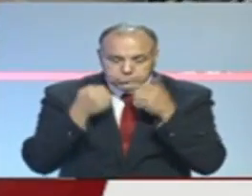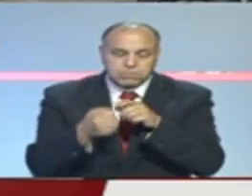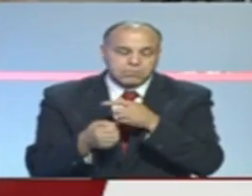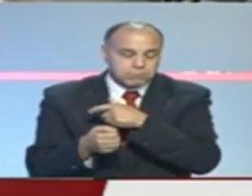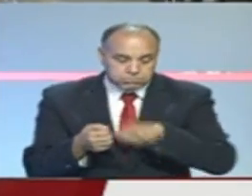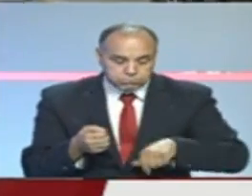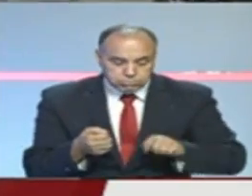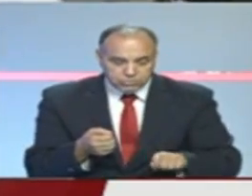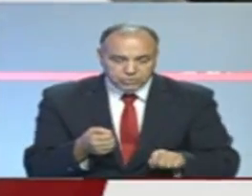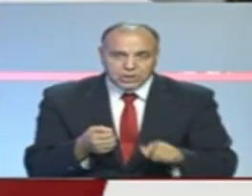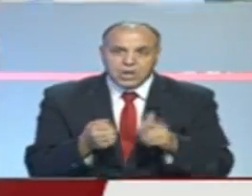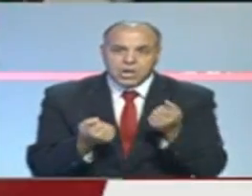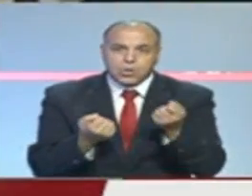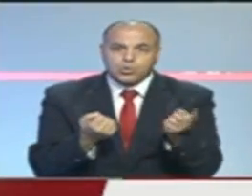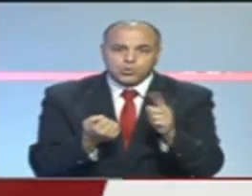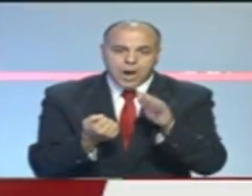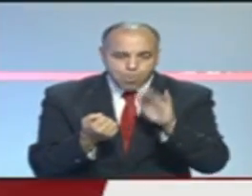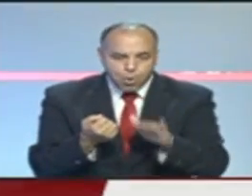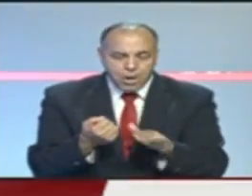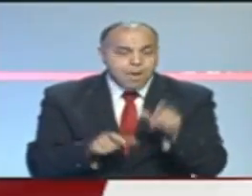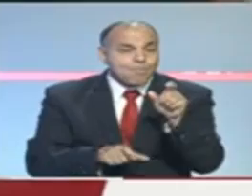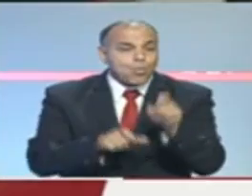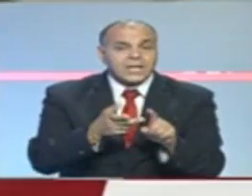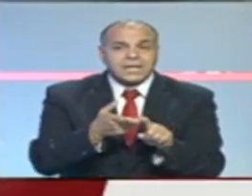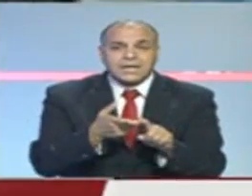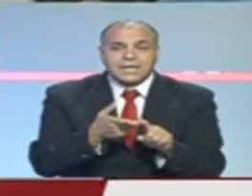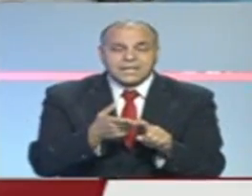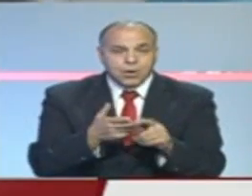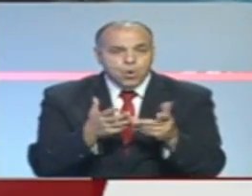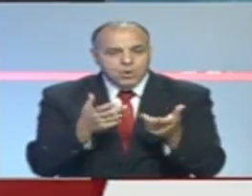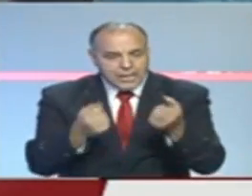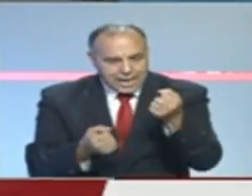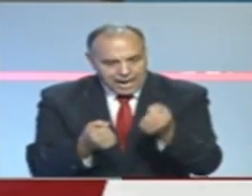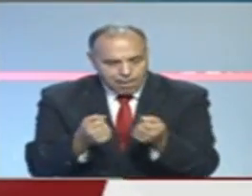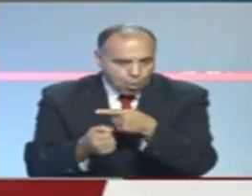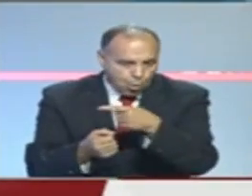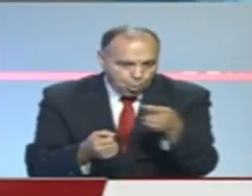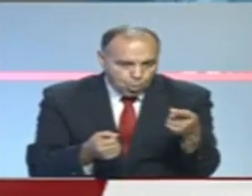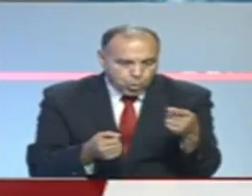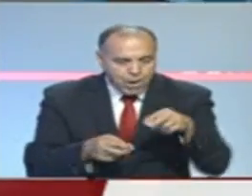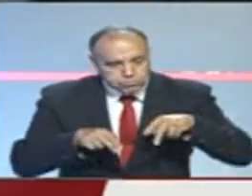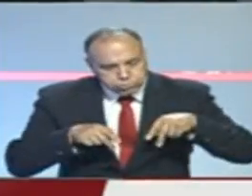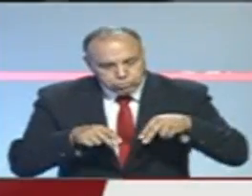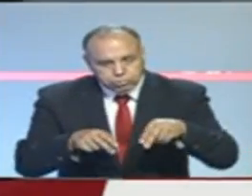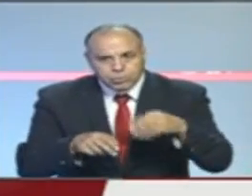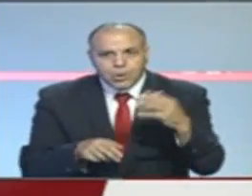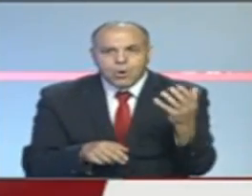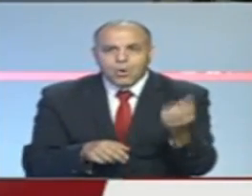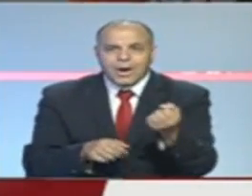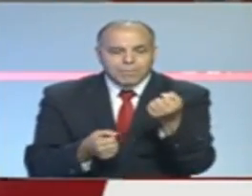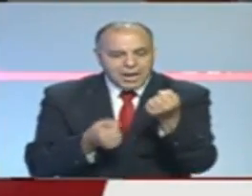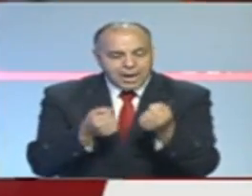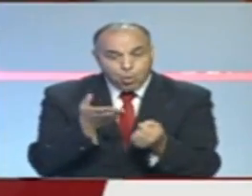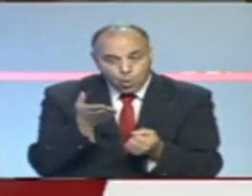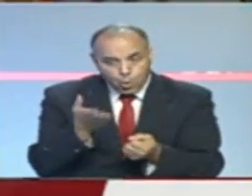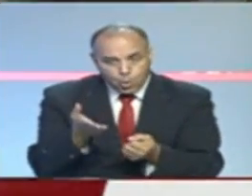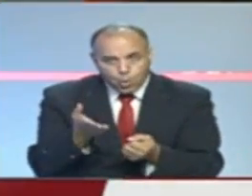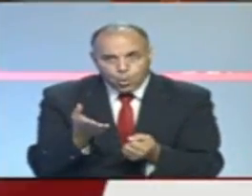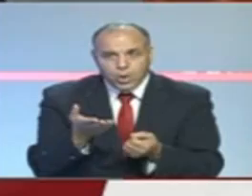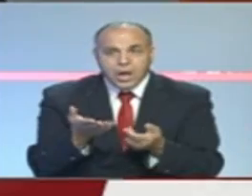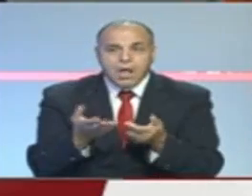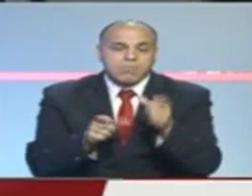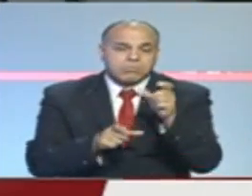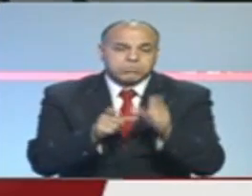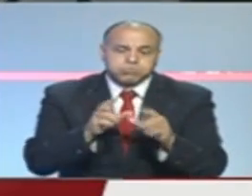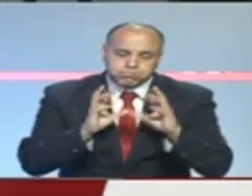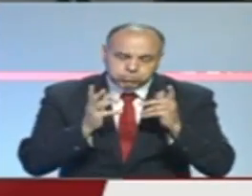الإجباري بالتنقيس من السرعة. مواطنون من مستعملي الطريق والمترجلين وأصحاب السيارات تفاعلوا مع